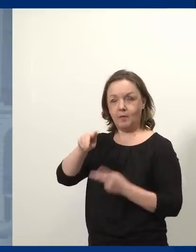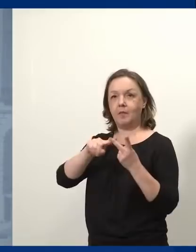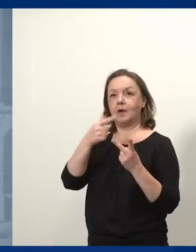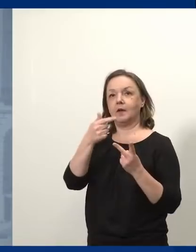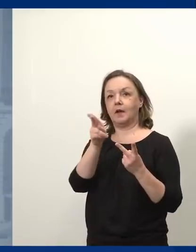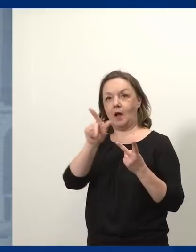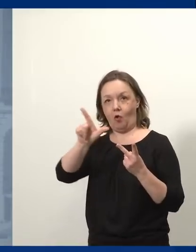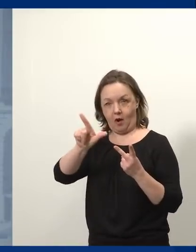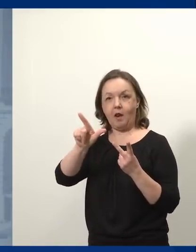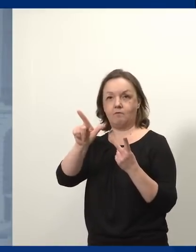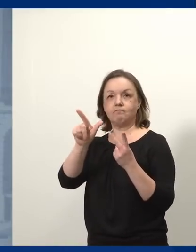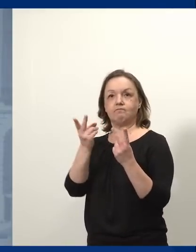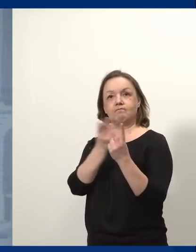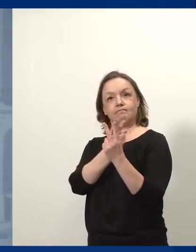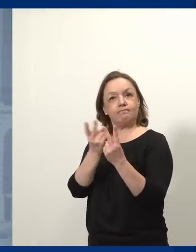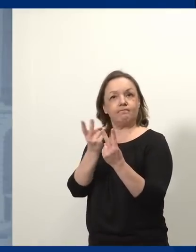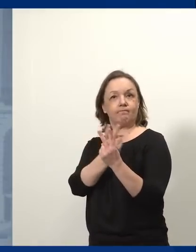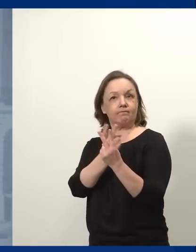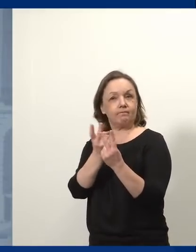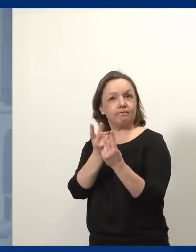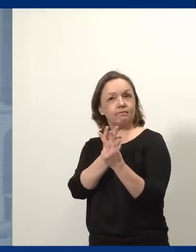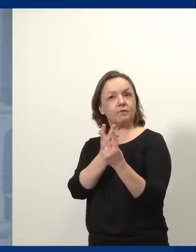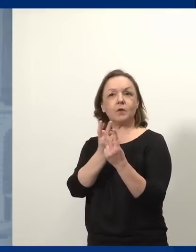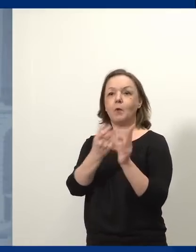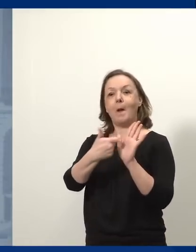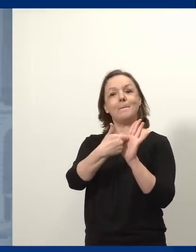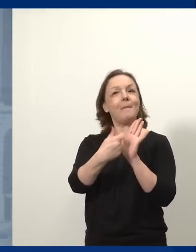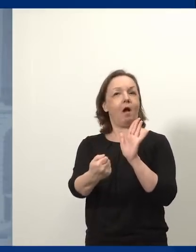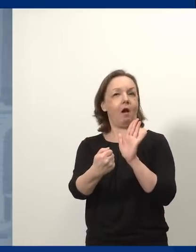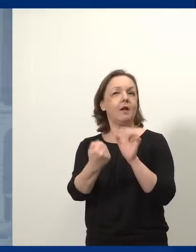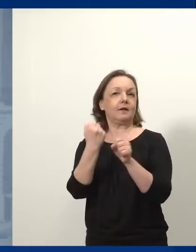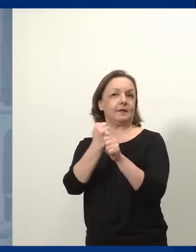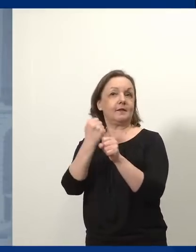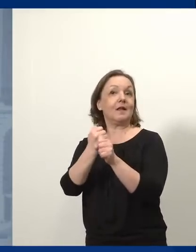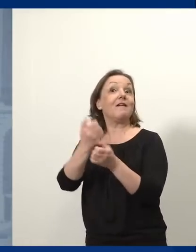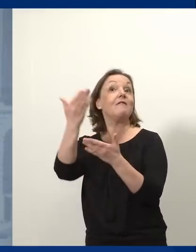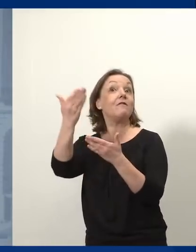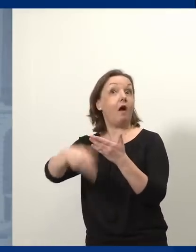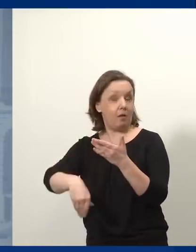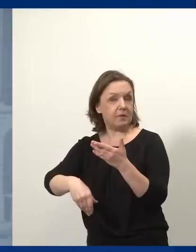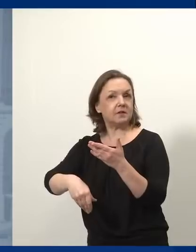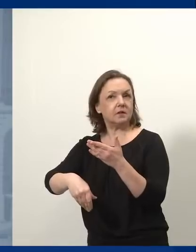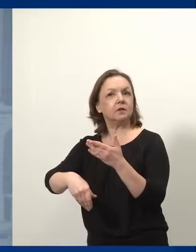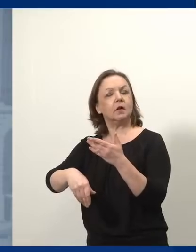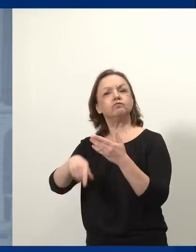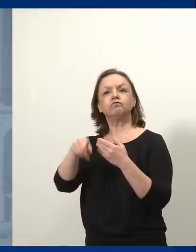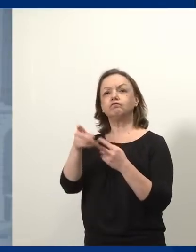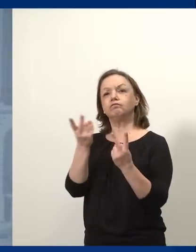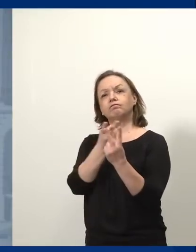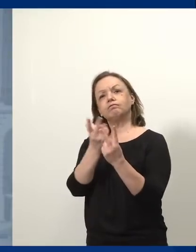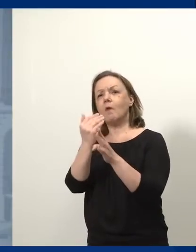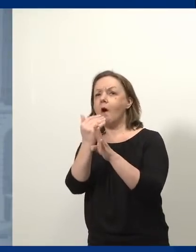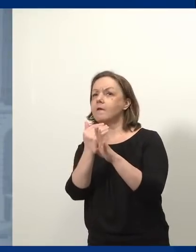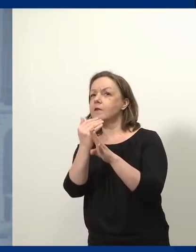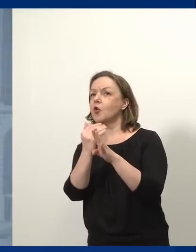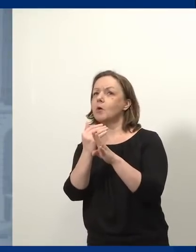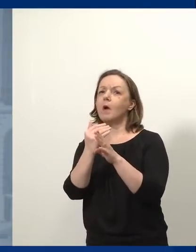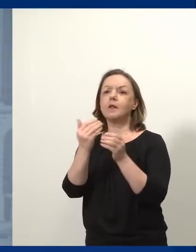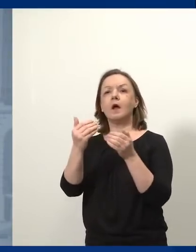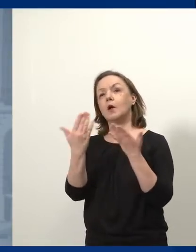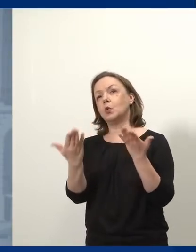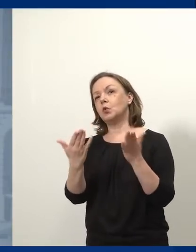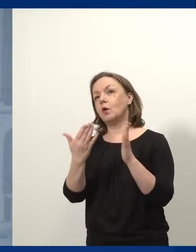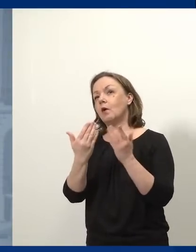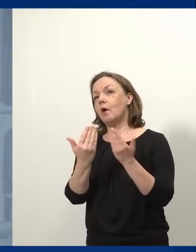THL saavat valmiiksi mallinnuksen siitä, että millä tavalla he arvioivat, että tämä epidemia tulee